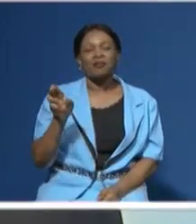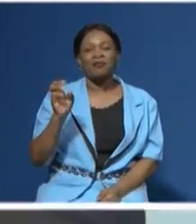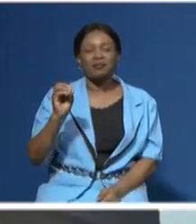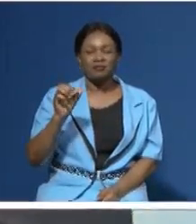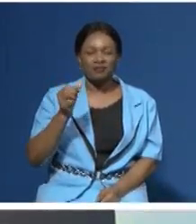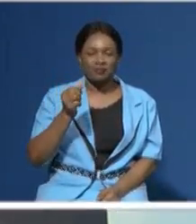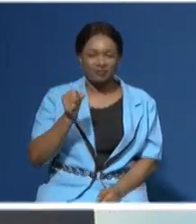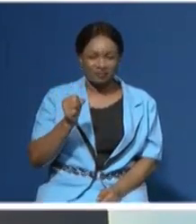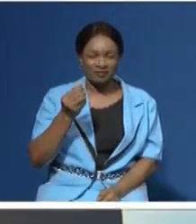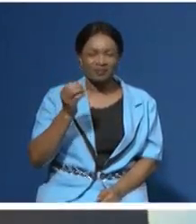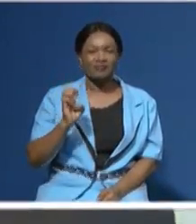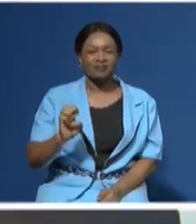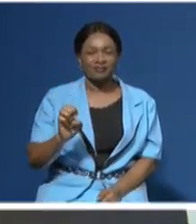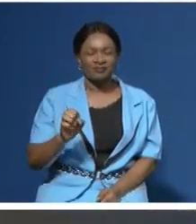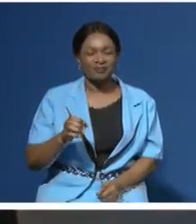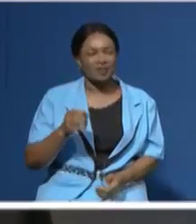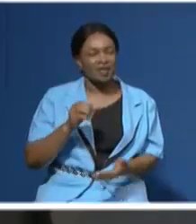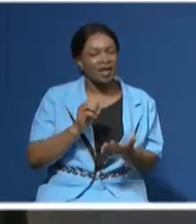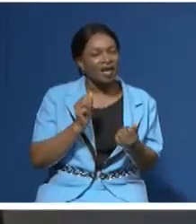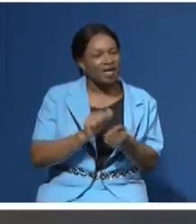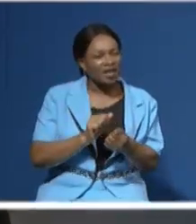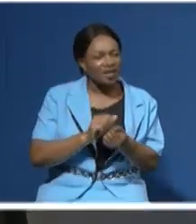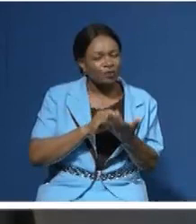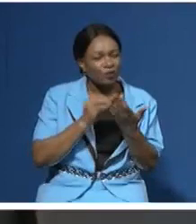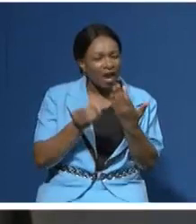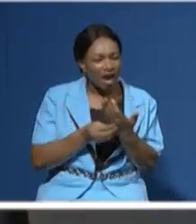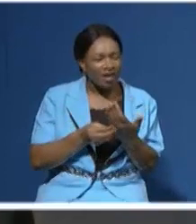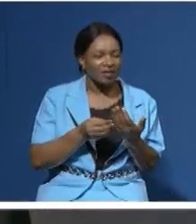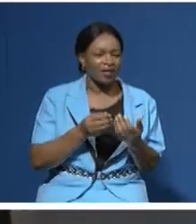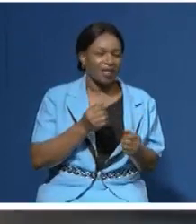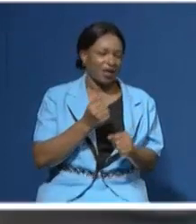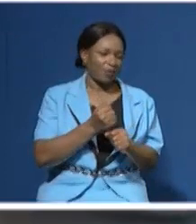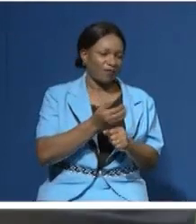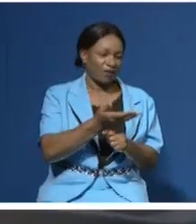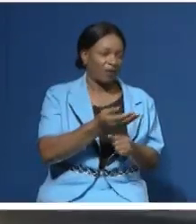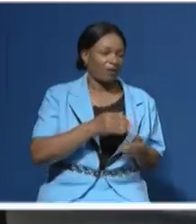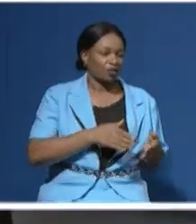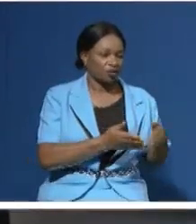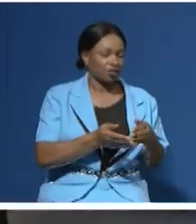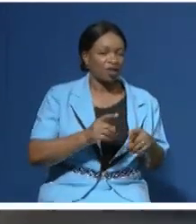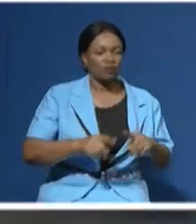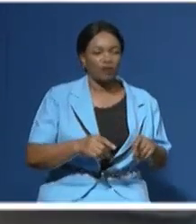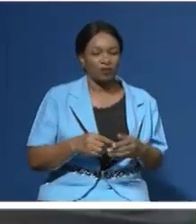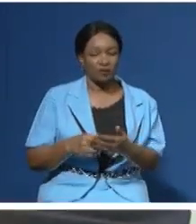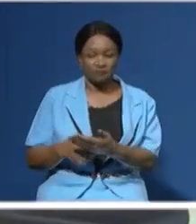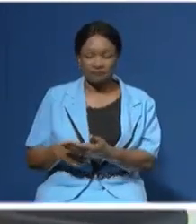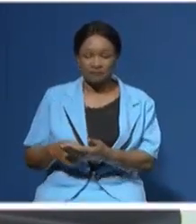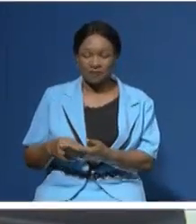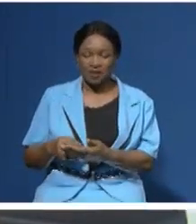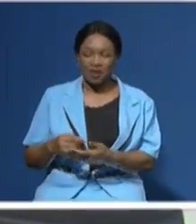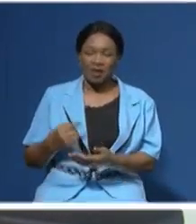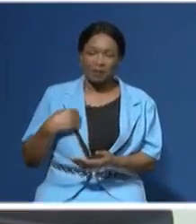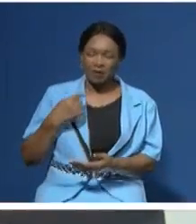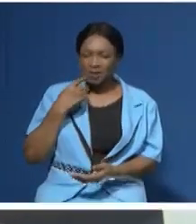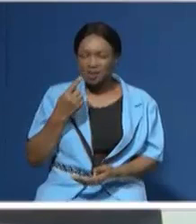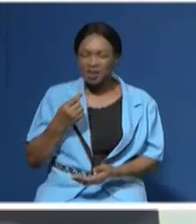uje na njia tofauti ya kufundishia hisabati? Kwa sababu moja, nimesema hesabu watu wanaichukulia kwamba ni ngumu.